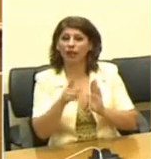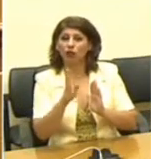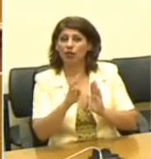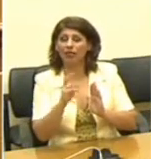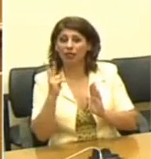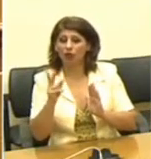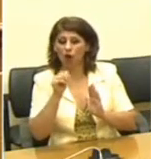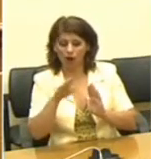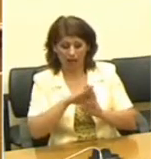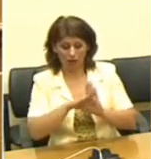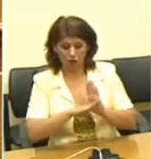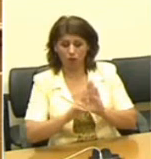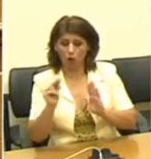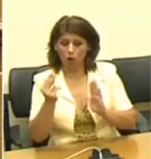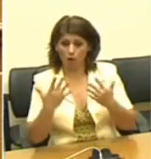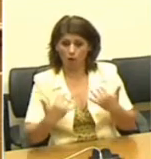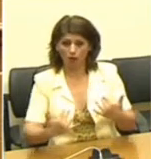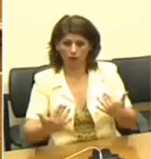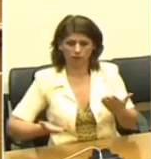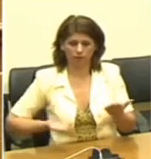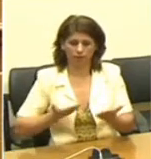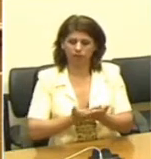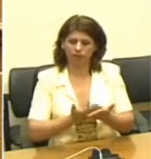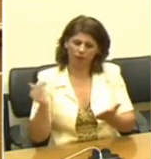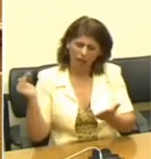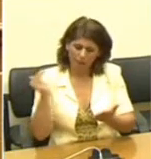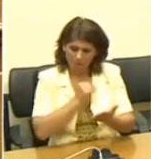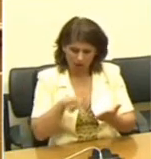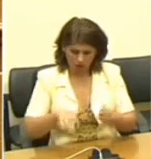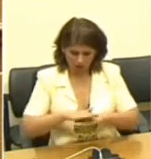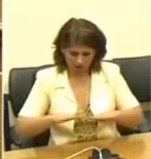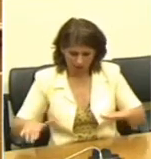του Κανονισμού της Βουλής, καταθέτει αμέσως μετά τη λήξη